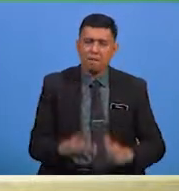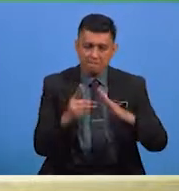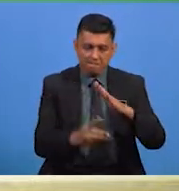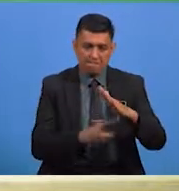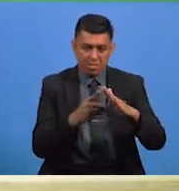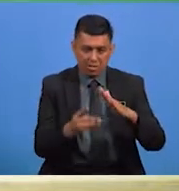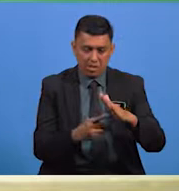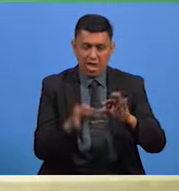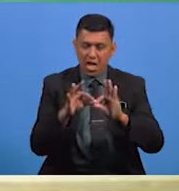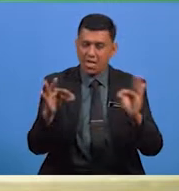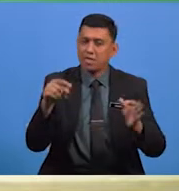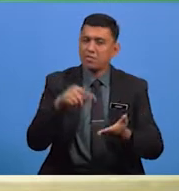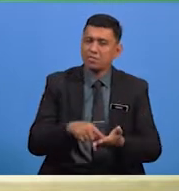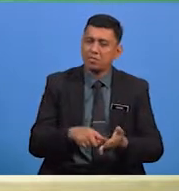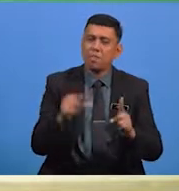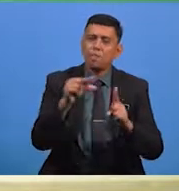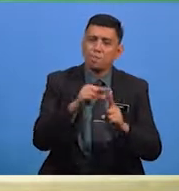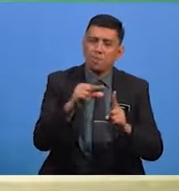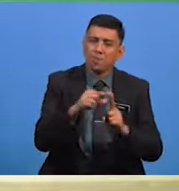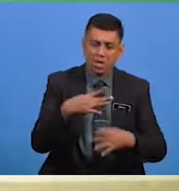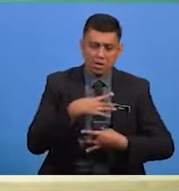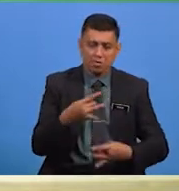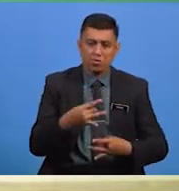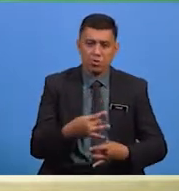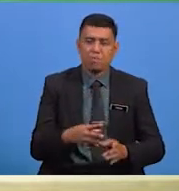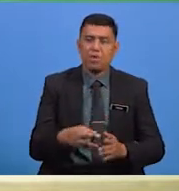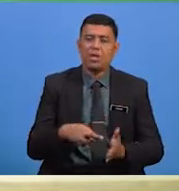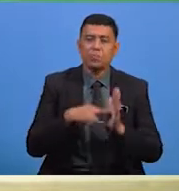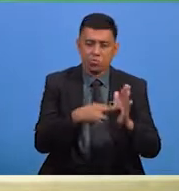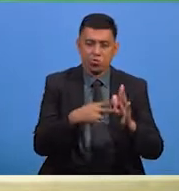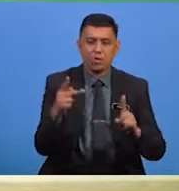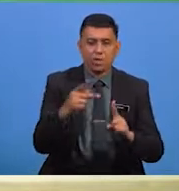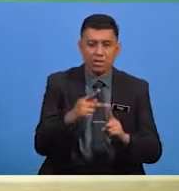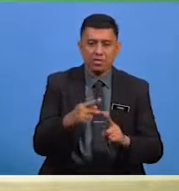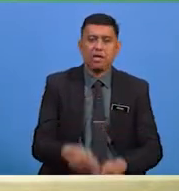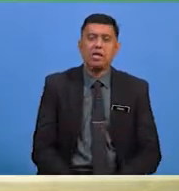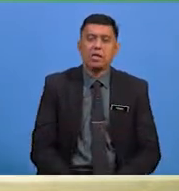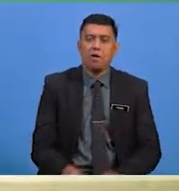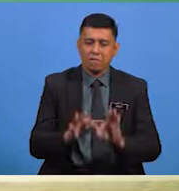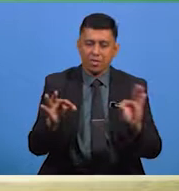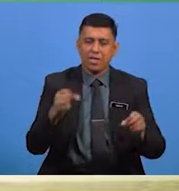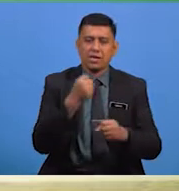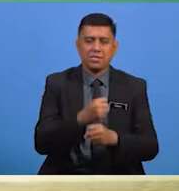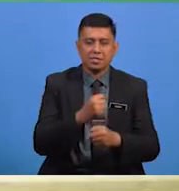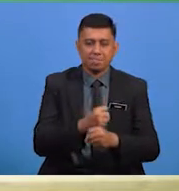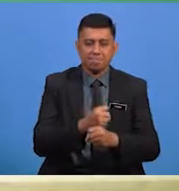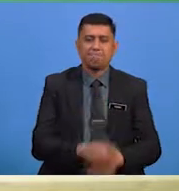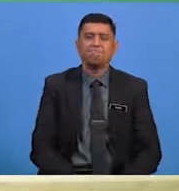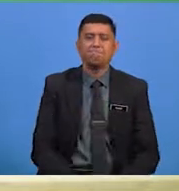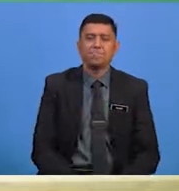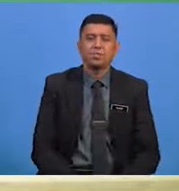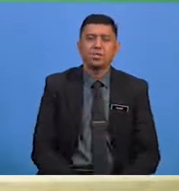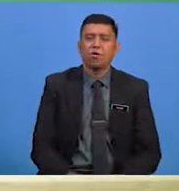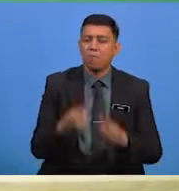Berdasarkan ayat ini, perkataan gemar merujuk kepada frasa kerja.